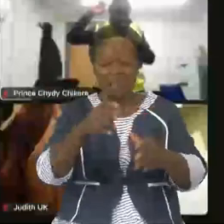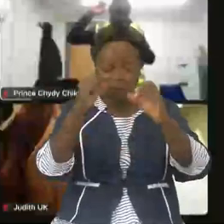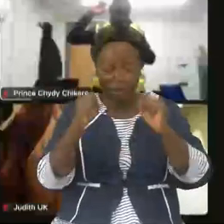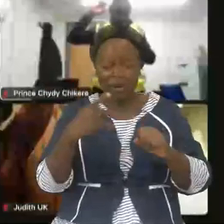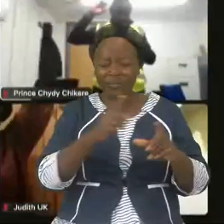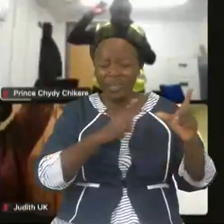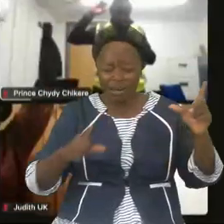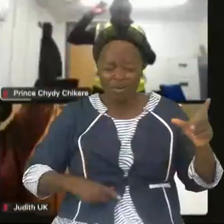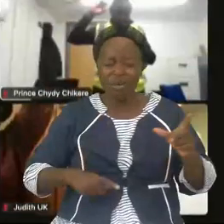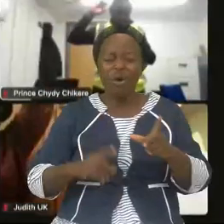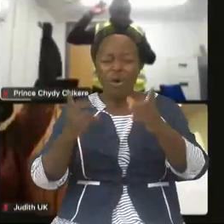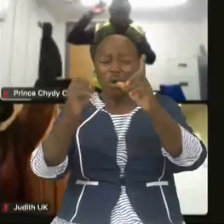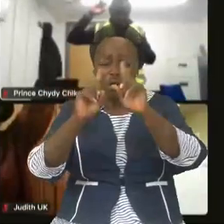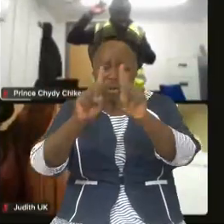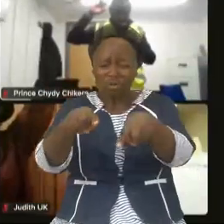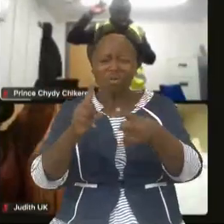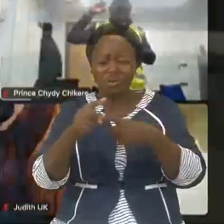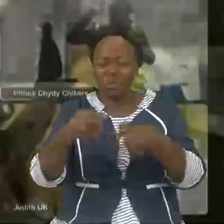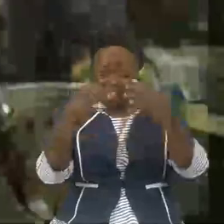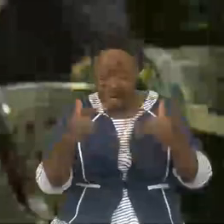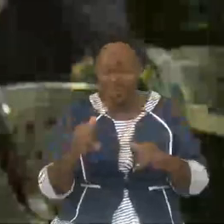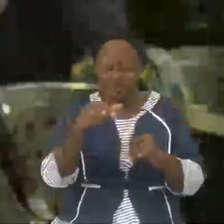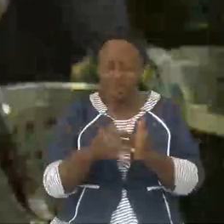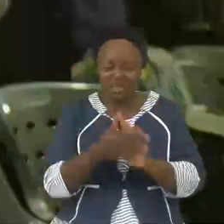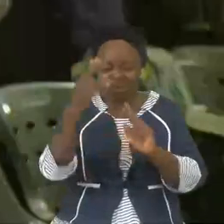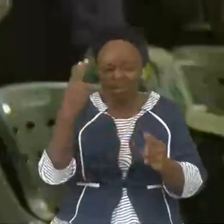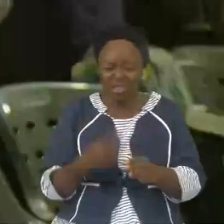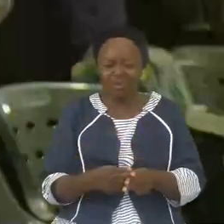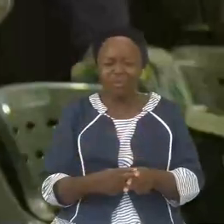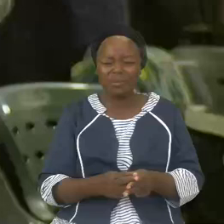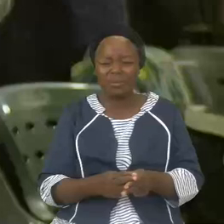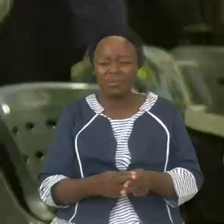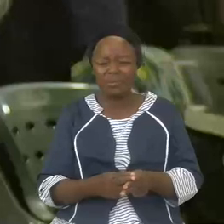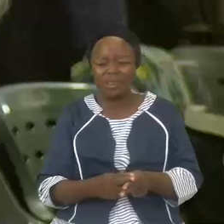prie que la puissance du Seigneur vous atteigne là-bas maintenant.